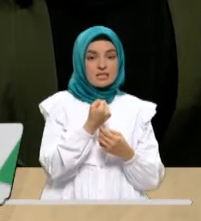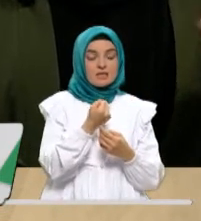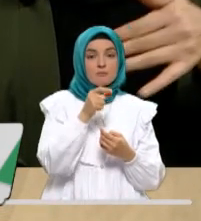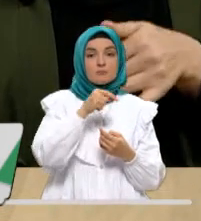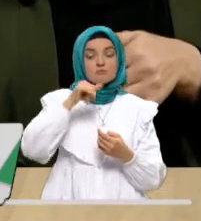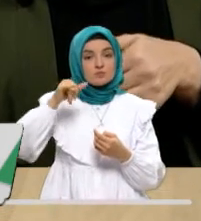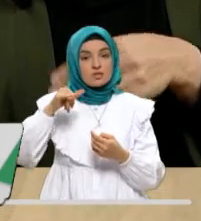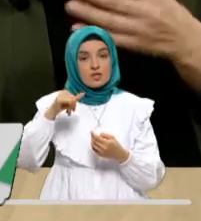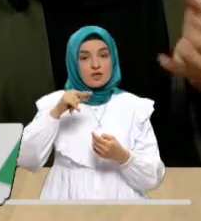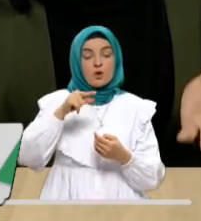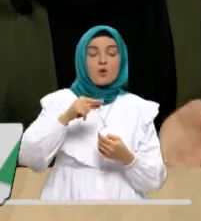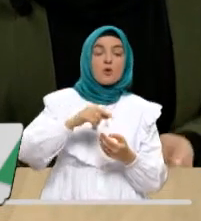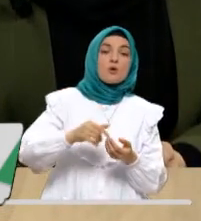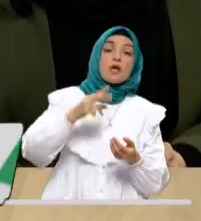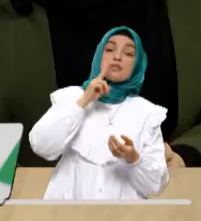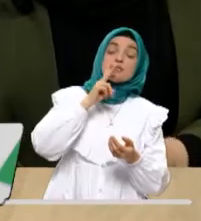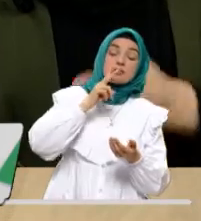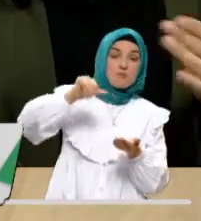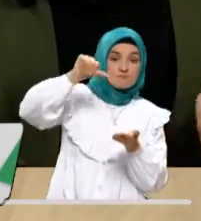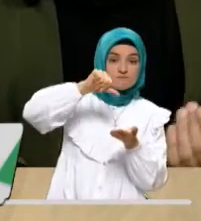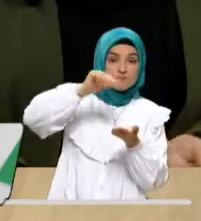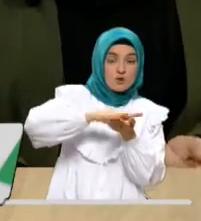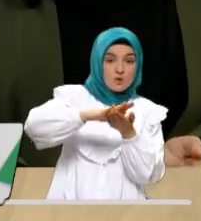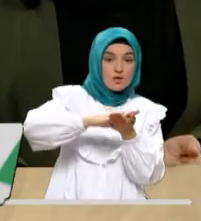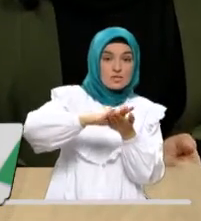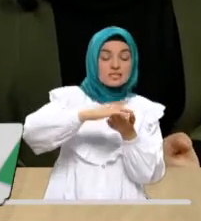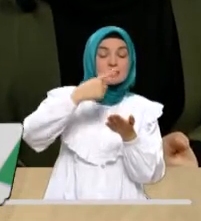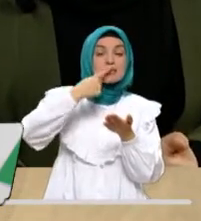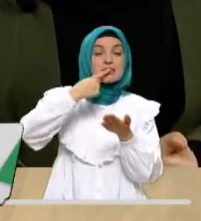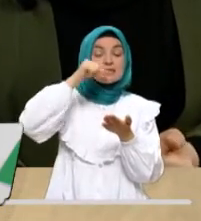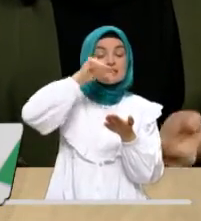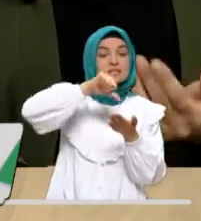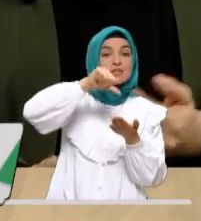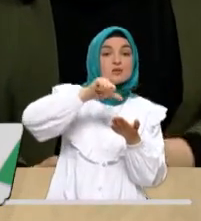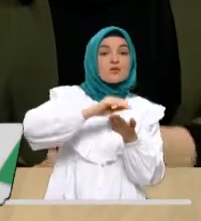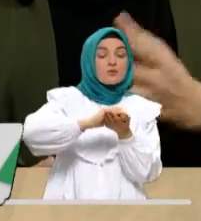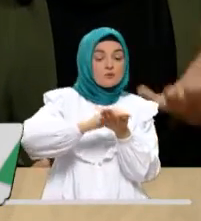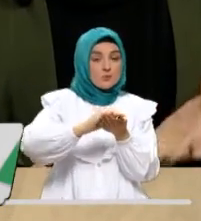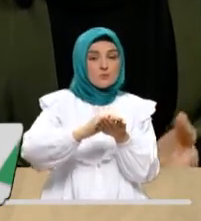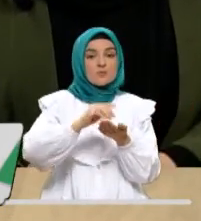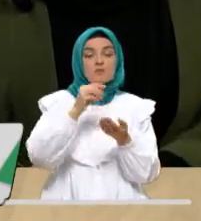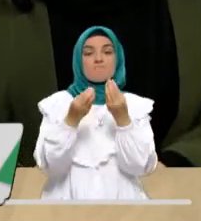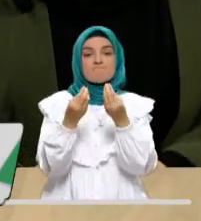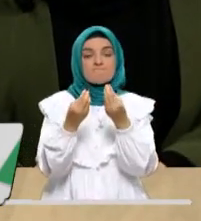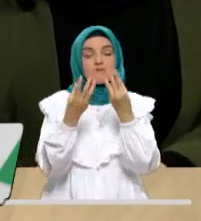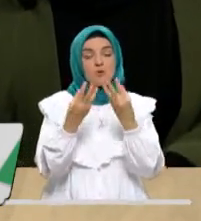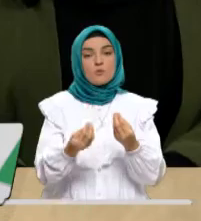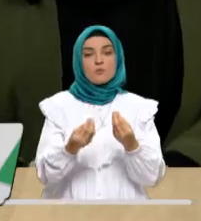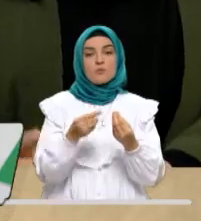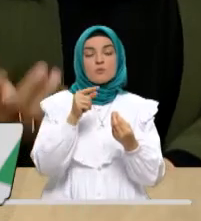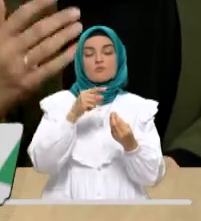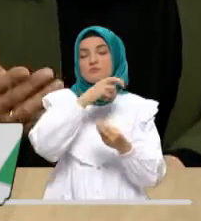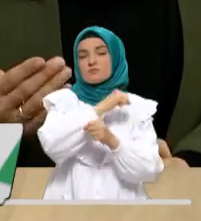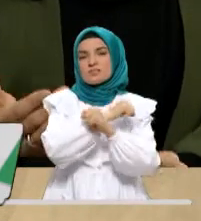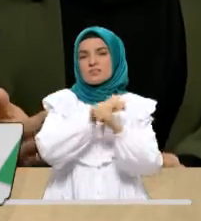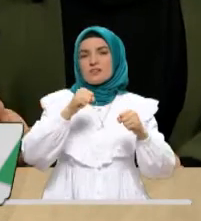bunun yanında en son durulama suyunu yine sirkeli suyla yaparsanız hem dezenfekte etmiş olursunuz hem de bu kimyasallara maruz kalmamış